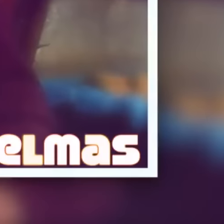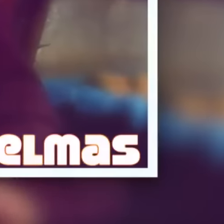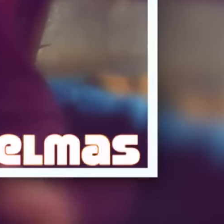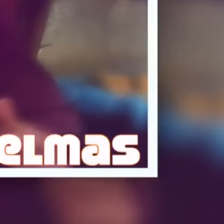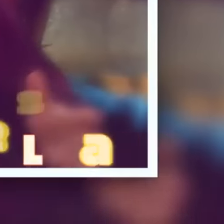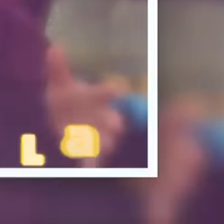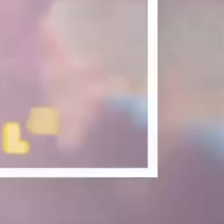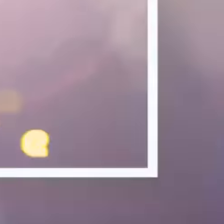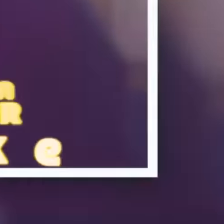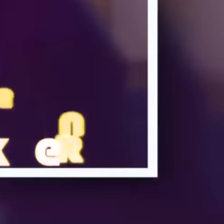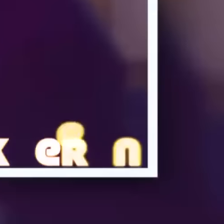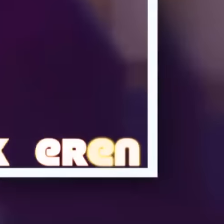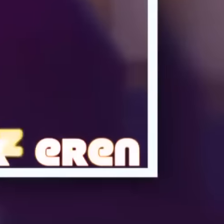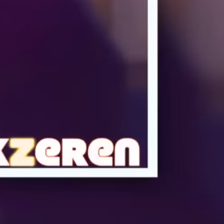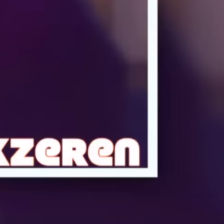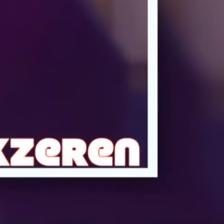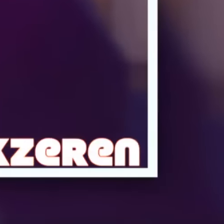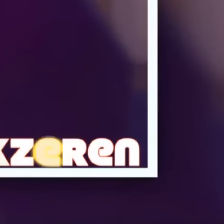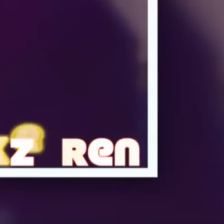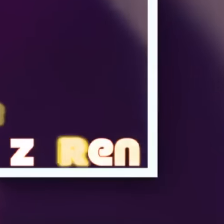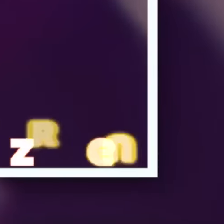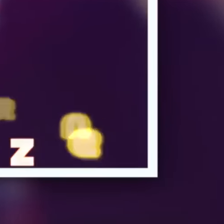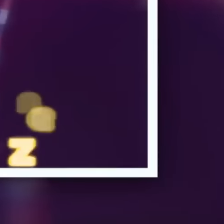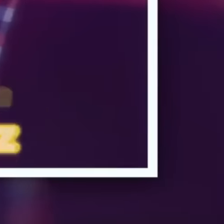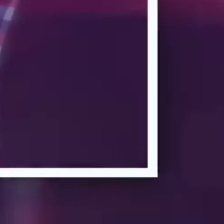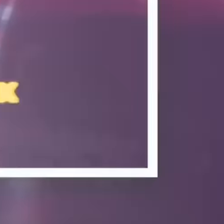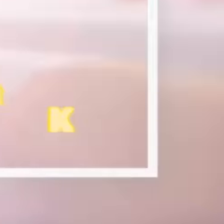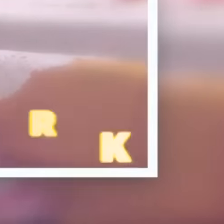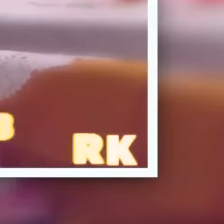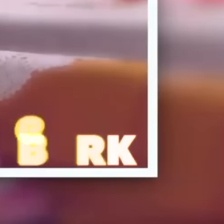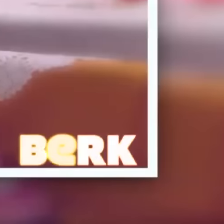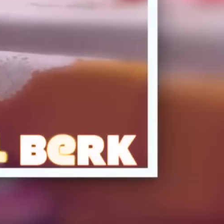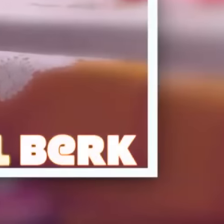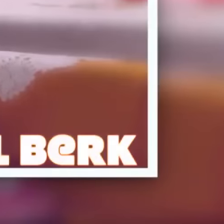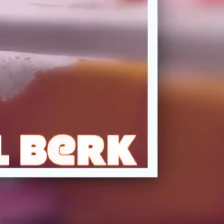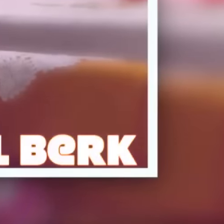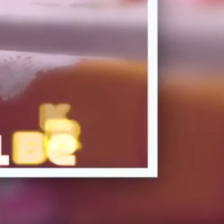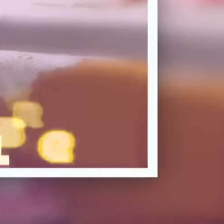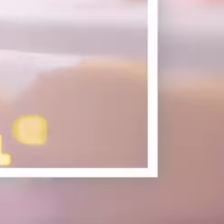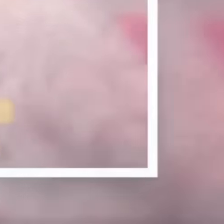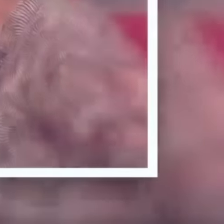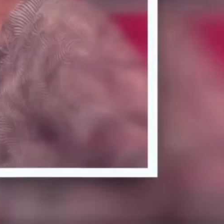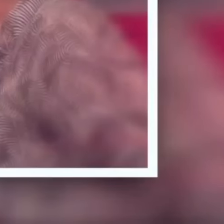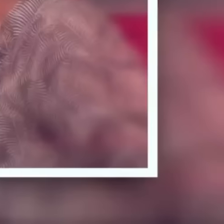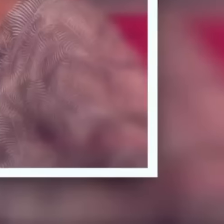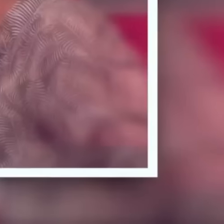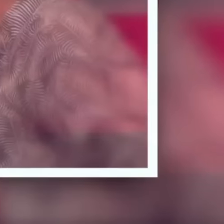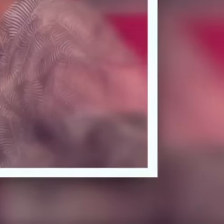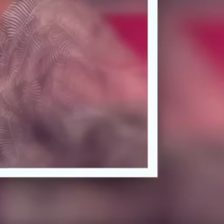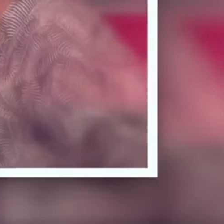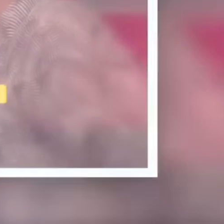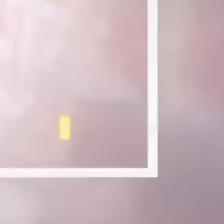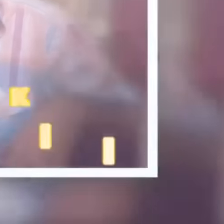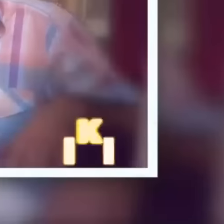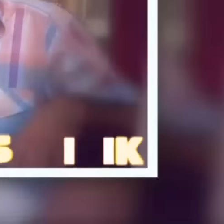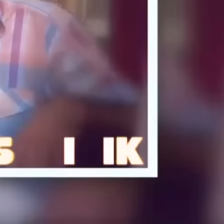Osman Büyükercan, Solcu Nevzat Eray Yasin Işık, Musaffer Yalçın Özden, Necla Gülseren Gürtünca, Kurgu